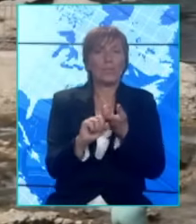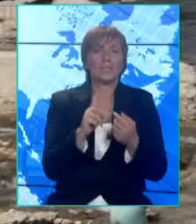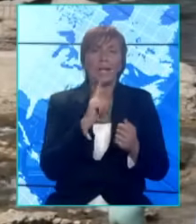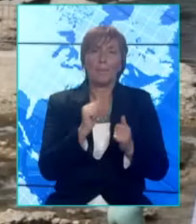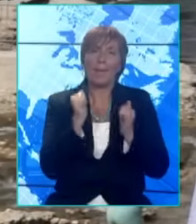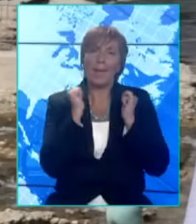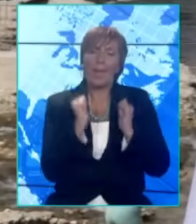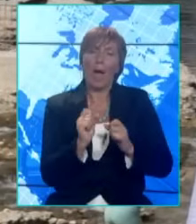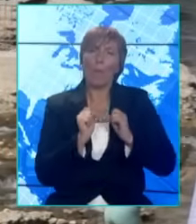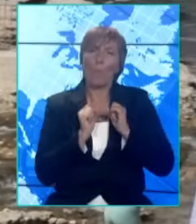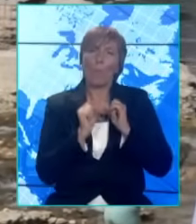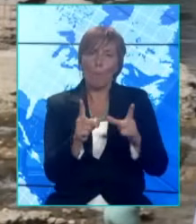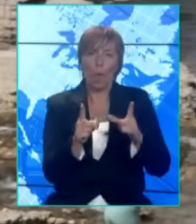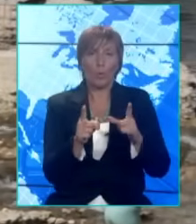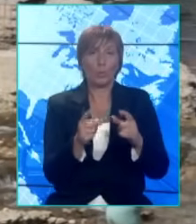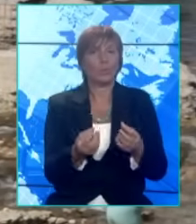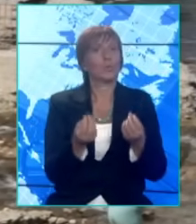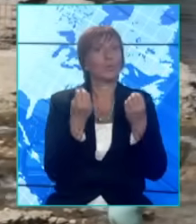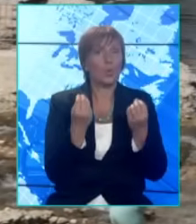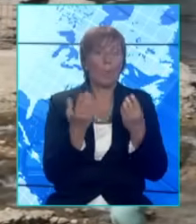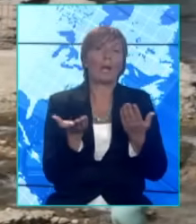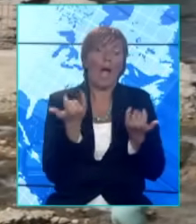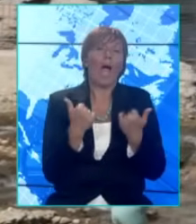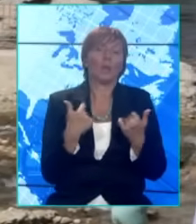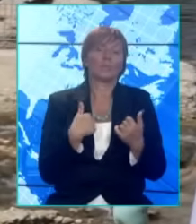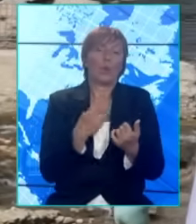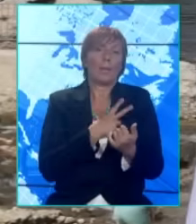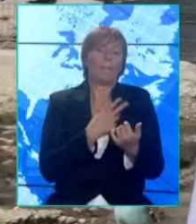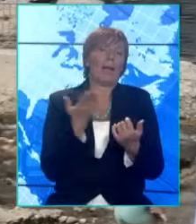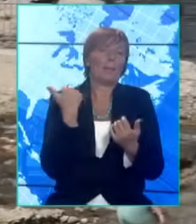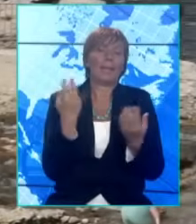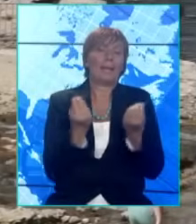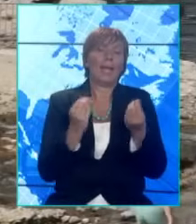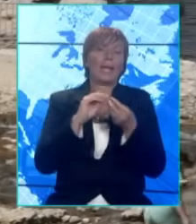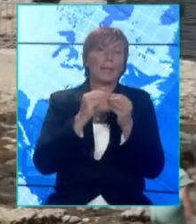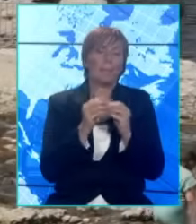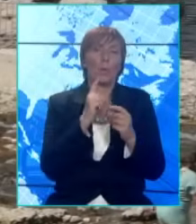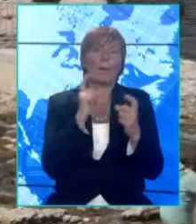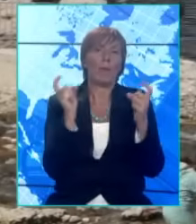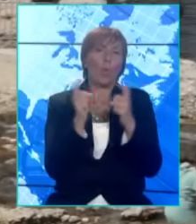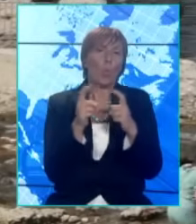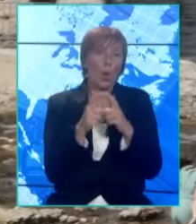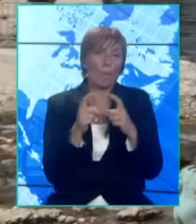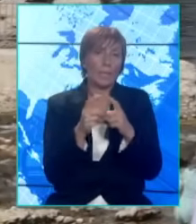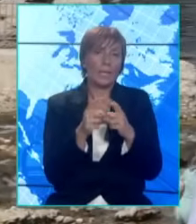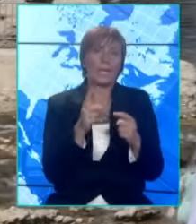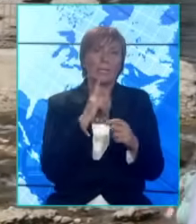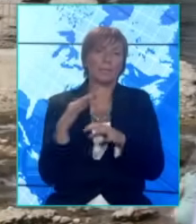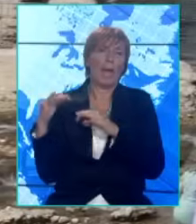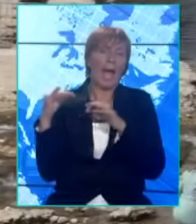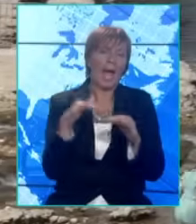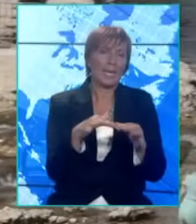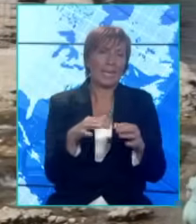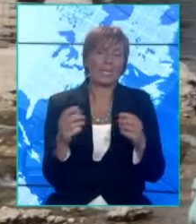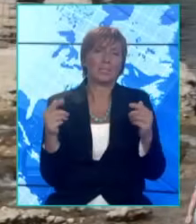strašnu poruku, znači dobro, iako smo imali nekakvih problema, jeli, i u komunikaciji, imali smo tu agresiju, imali smo